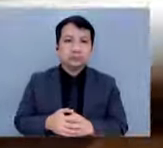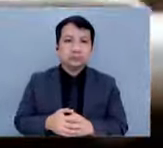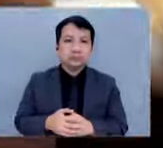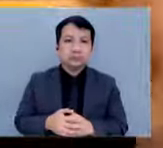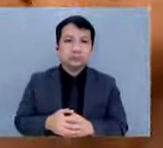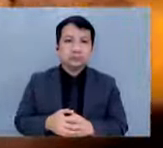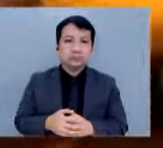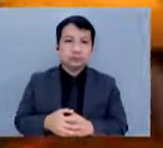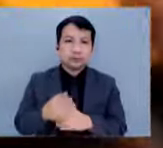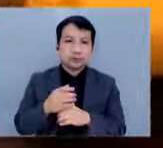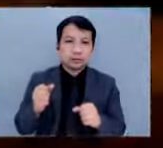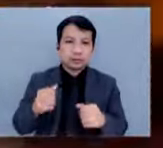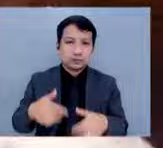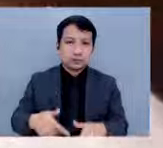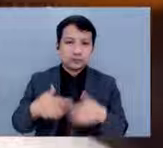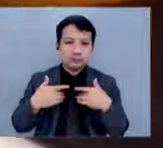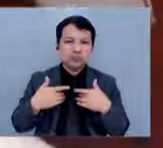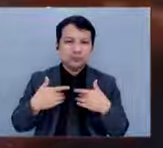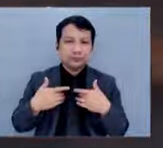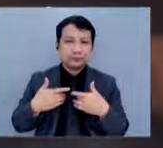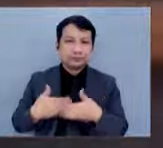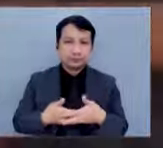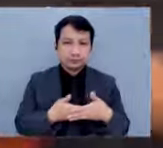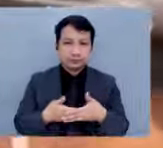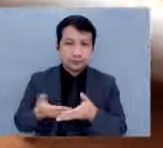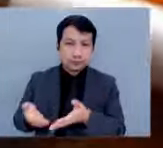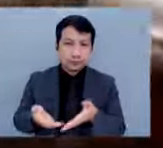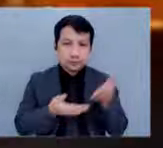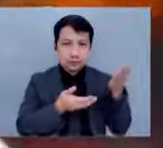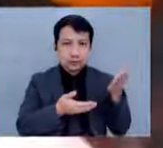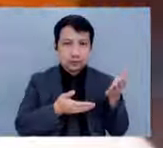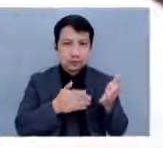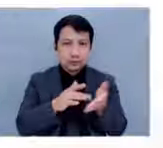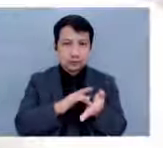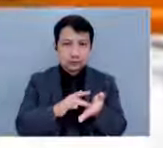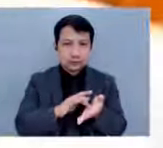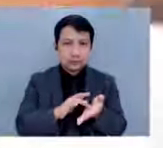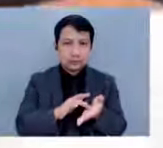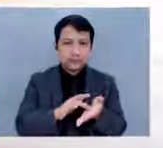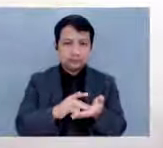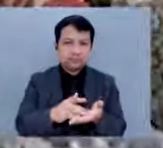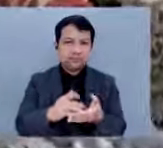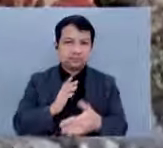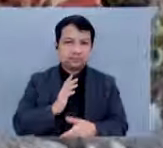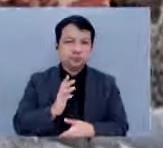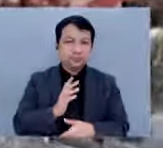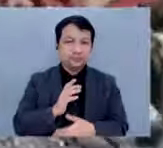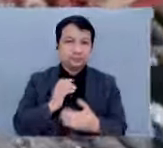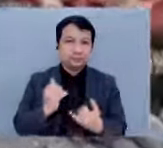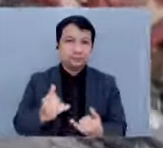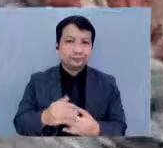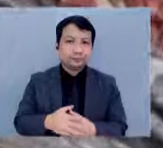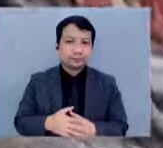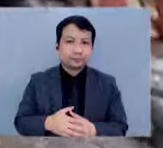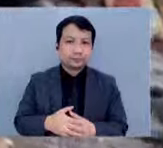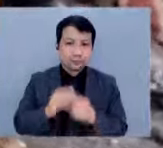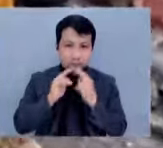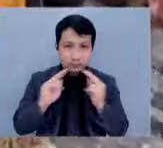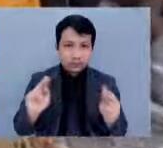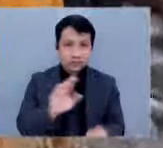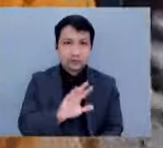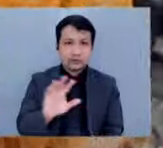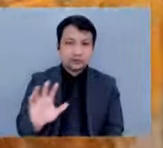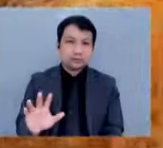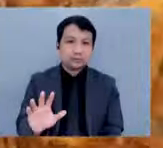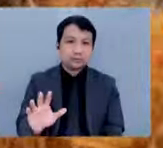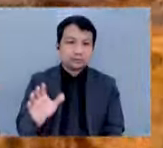Nailabas ng buhay ang bata. Agad siyang binigyan ng atensyong medikal at ngayon stable na ang kalagayan. Nagbabalita mula sa frontline,